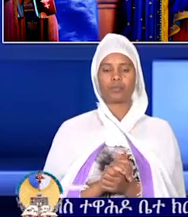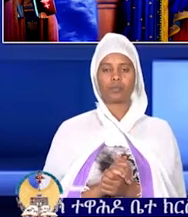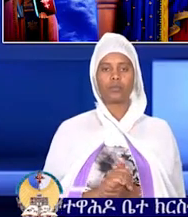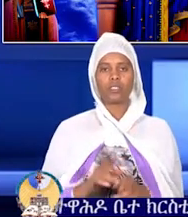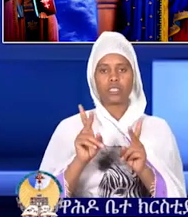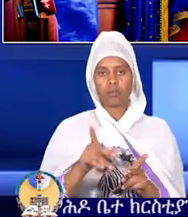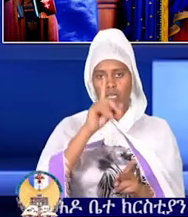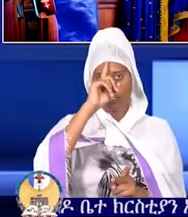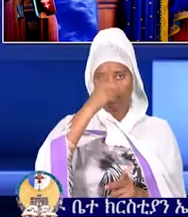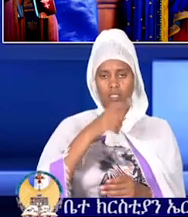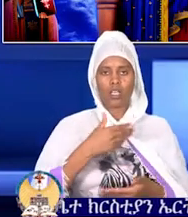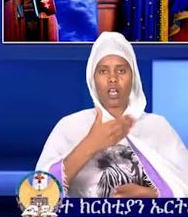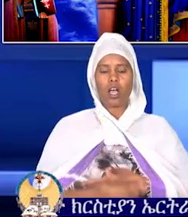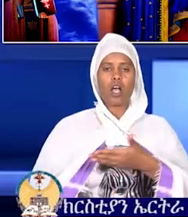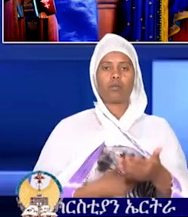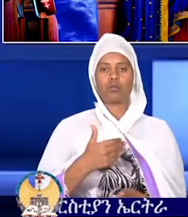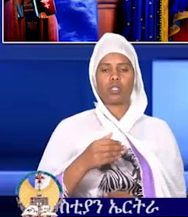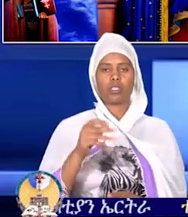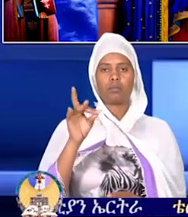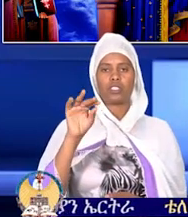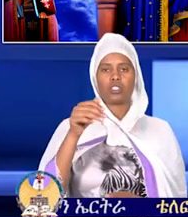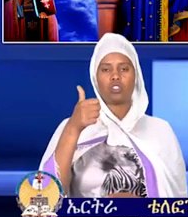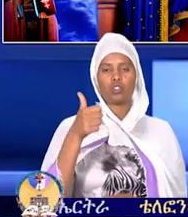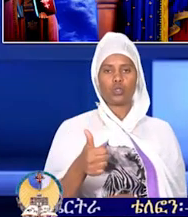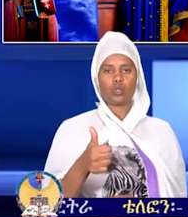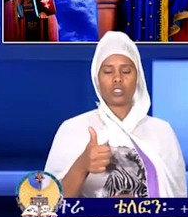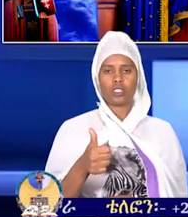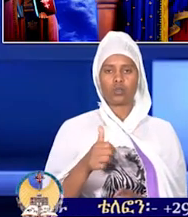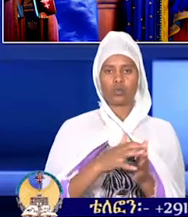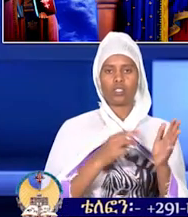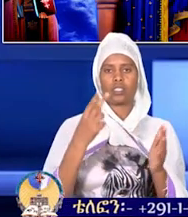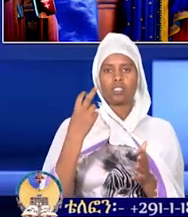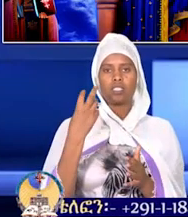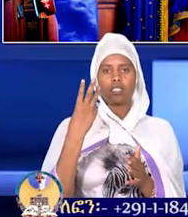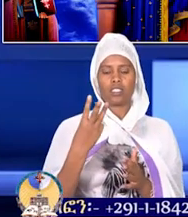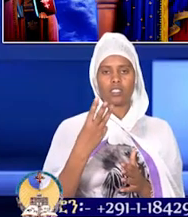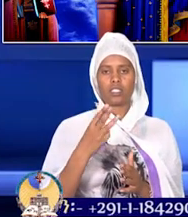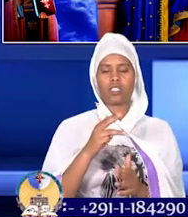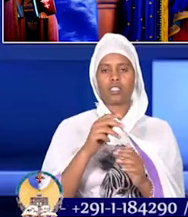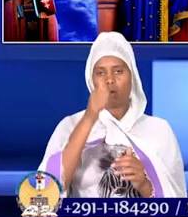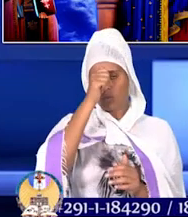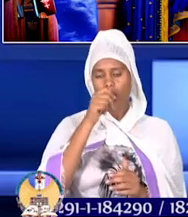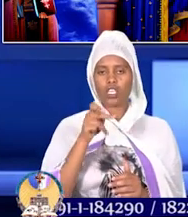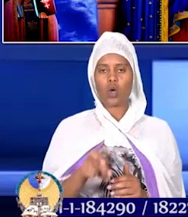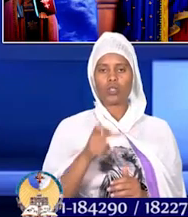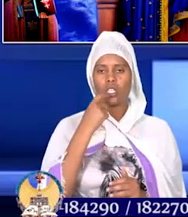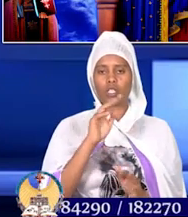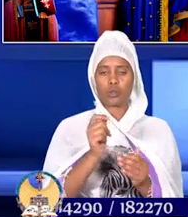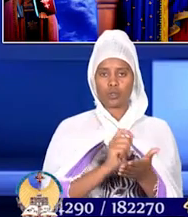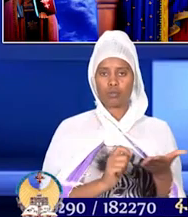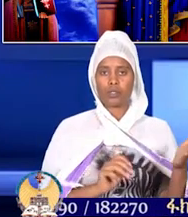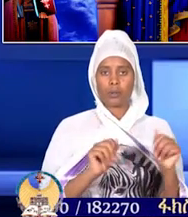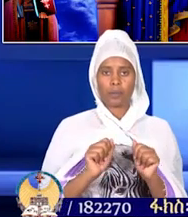ኣብነት ክንጠቅስ ኢና። ከም ኣብነት ኣብ መዝሙር 106 ቁፅሪ 23 ኣቦና ቅዱስ